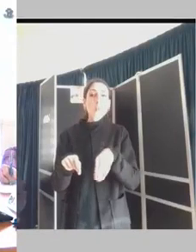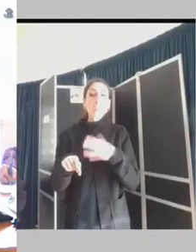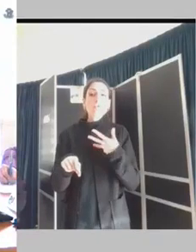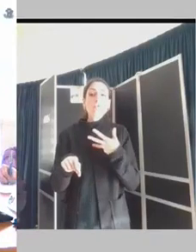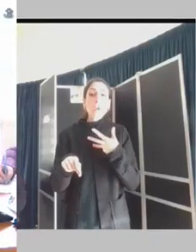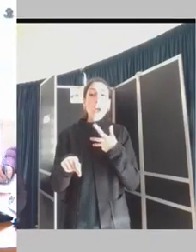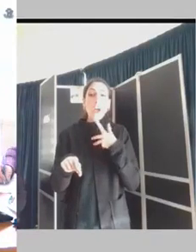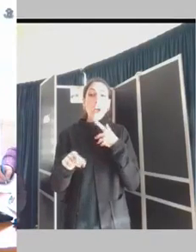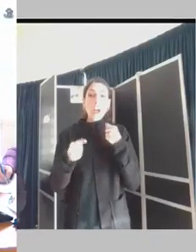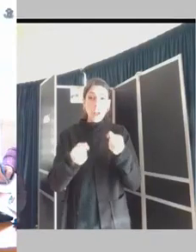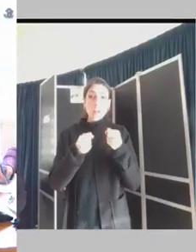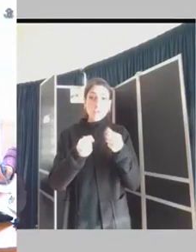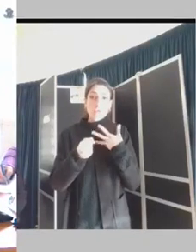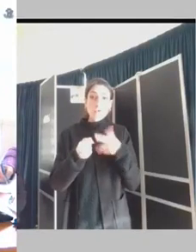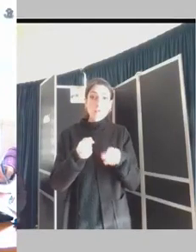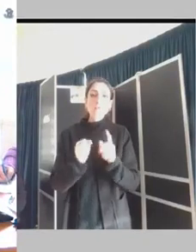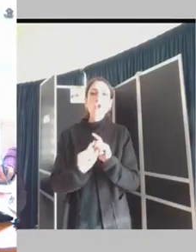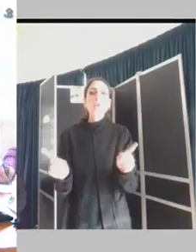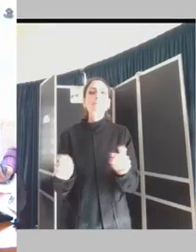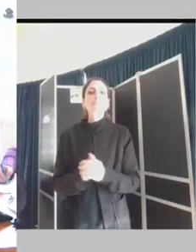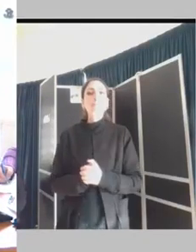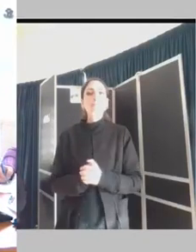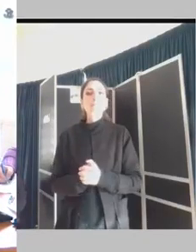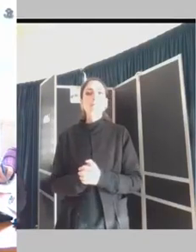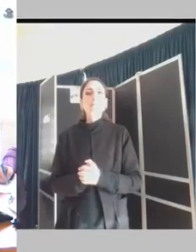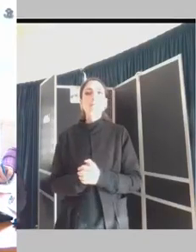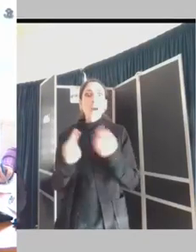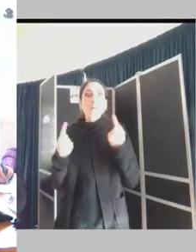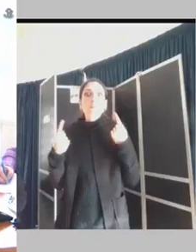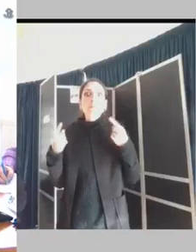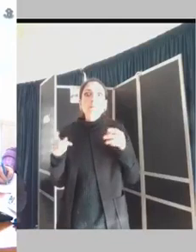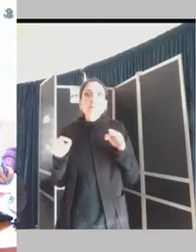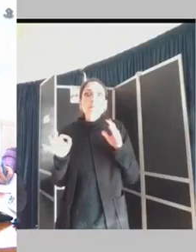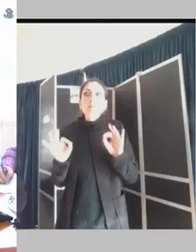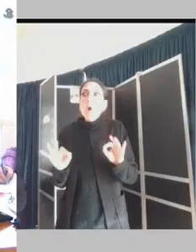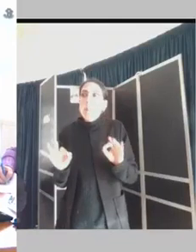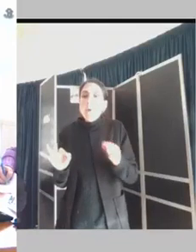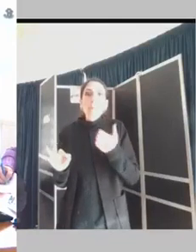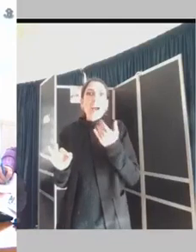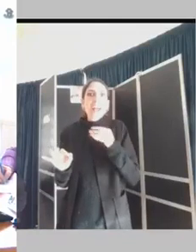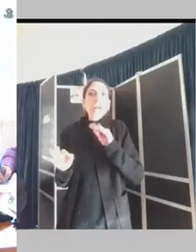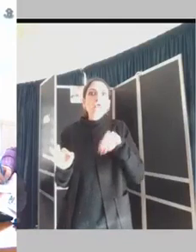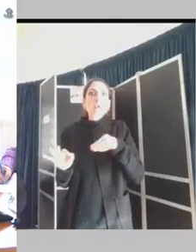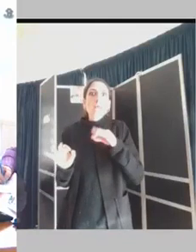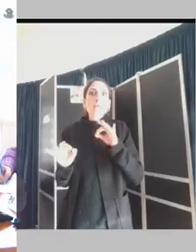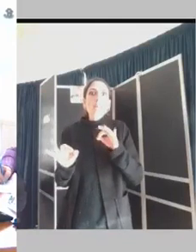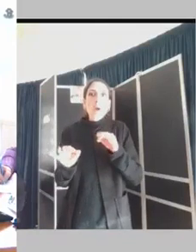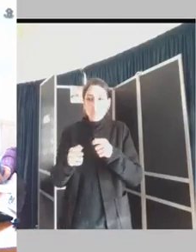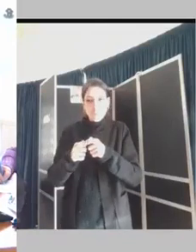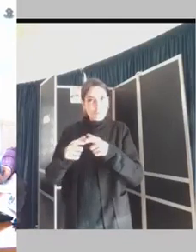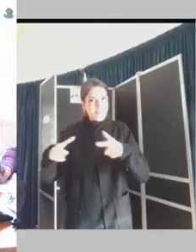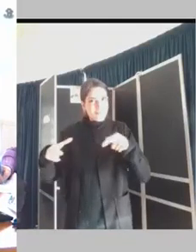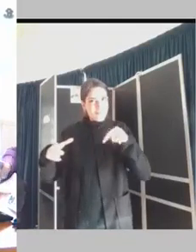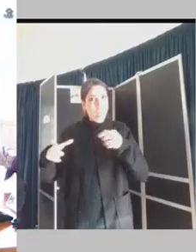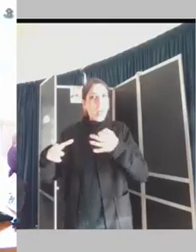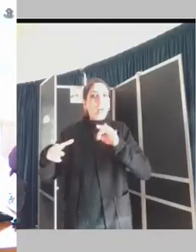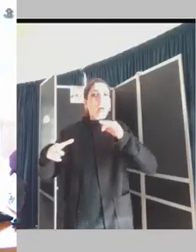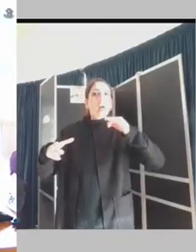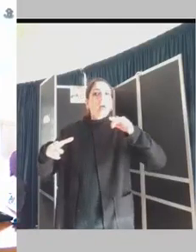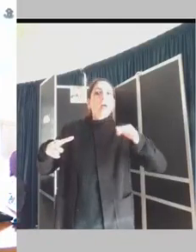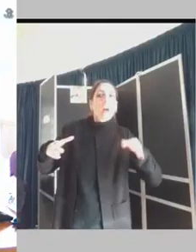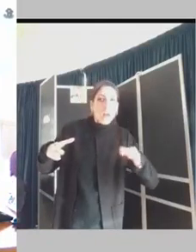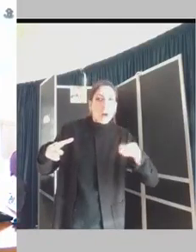abbiamo sul territorio, quelli più periferici, e quindi quanto importante sarebbe se potesse